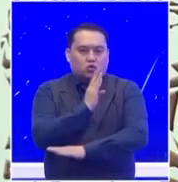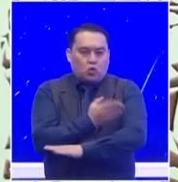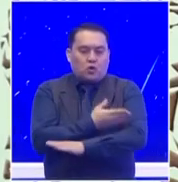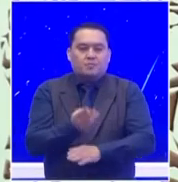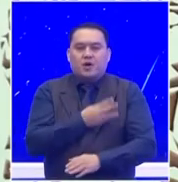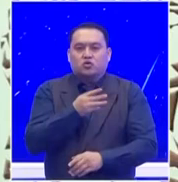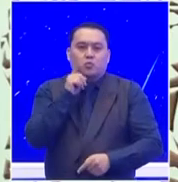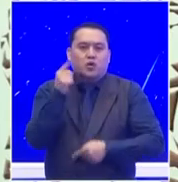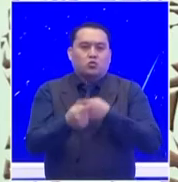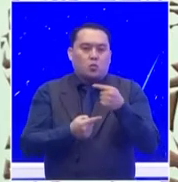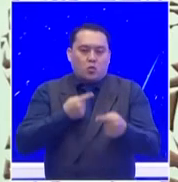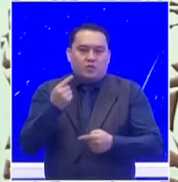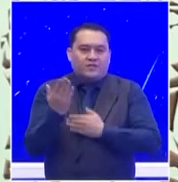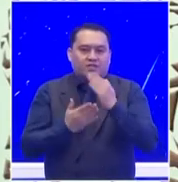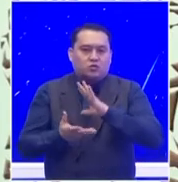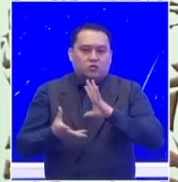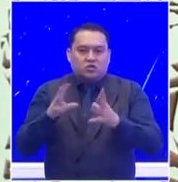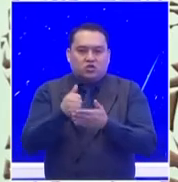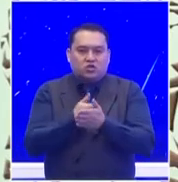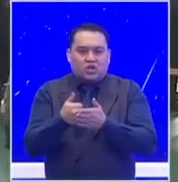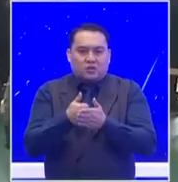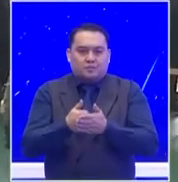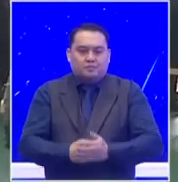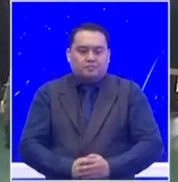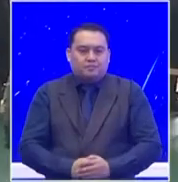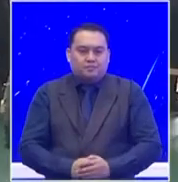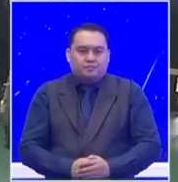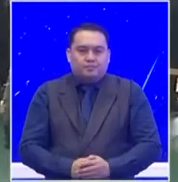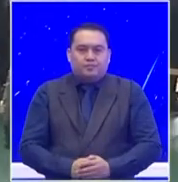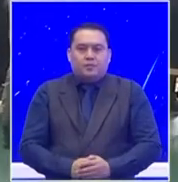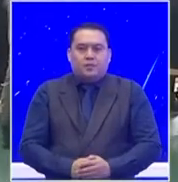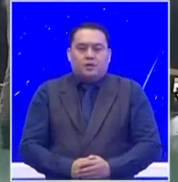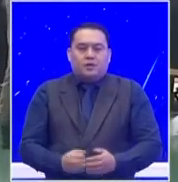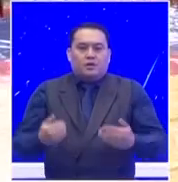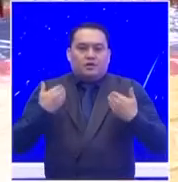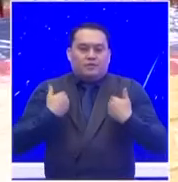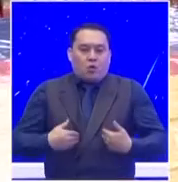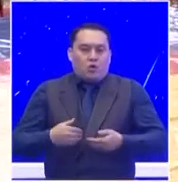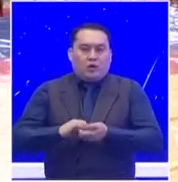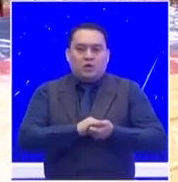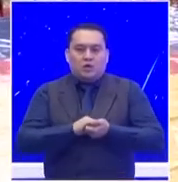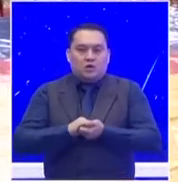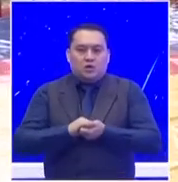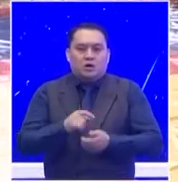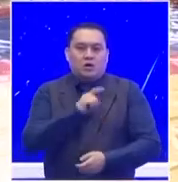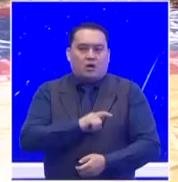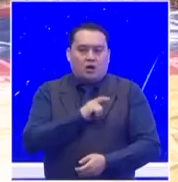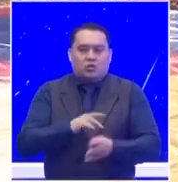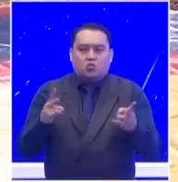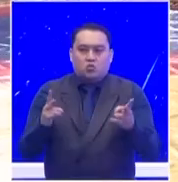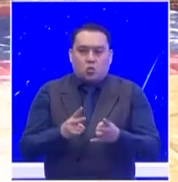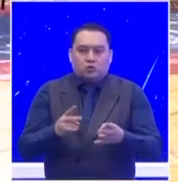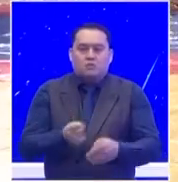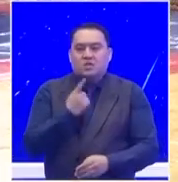пожелать подрастающему поколению высоких достижений. В вольной борьбе, кроме физических данных, важна стойкость духа и стальной характер. Не обходится